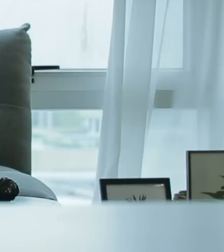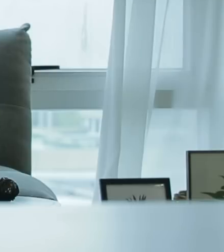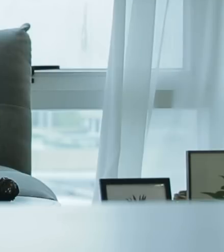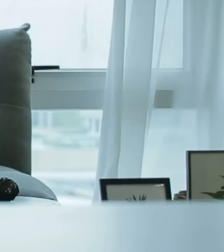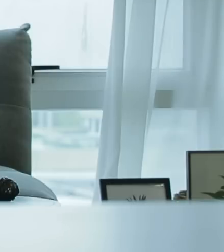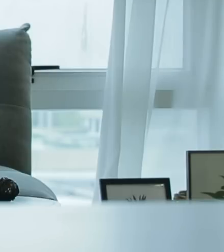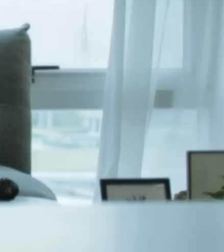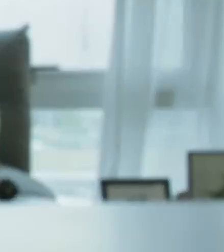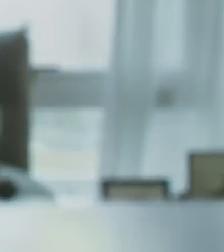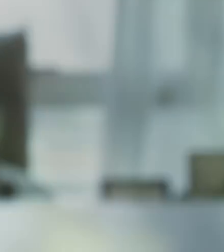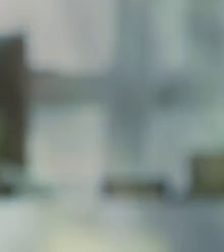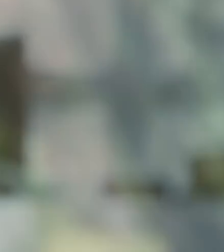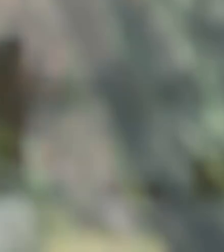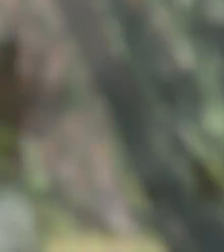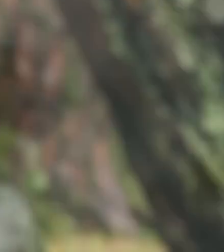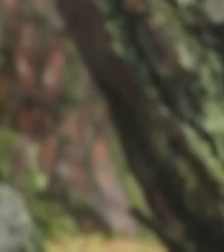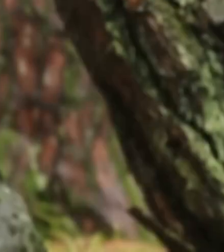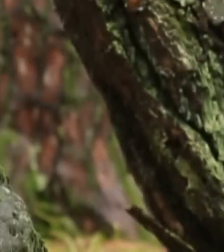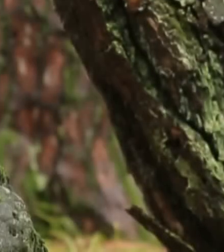수행하세요